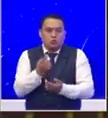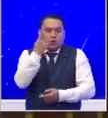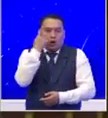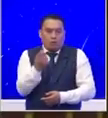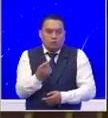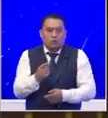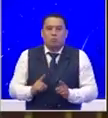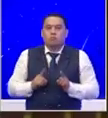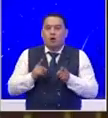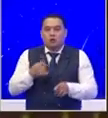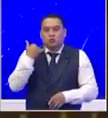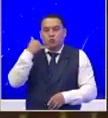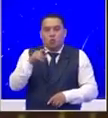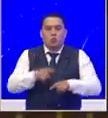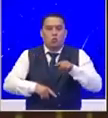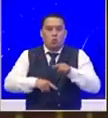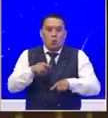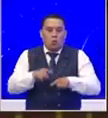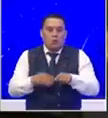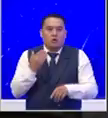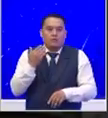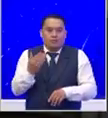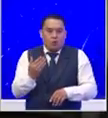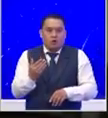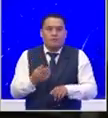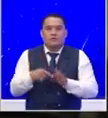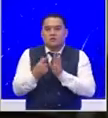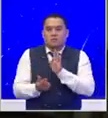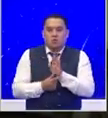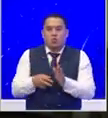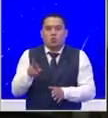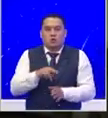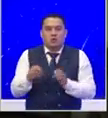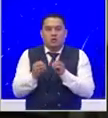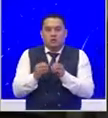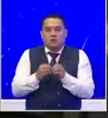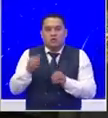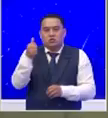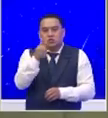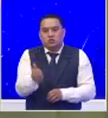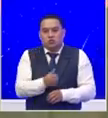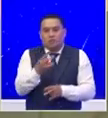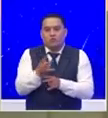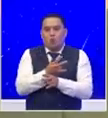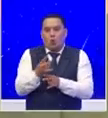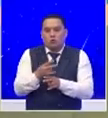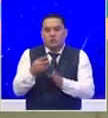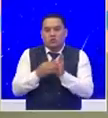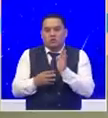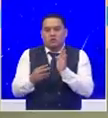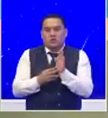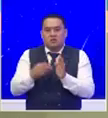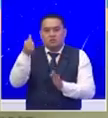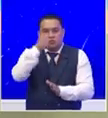о произошедшем поступило от родственников невольных мореплавателей 17 июня после 10 часов ночи. Как выяснилось,